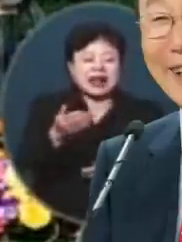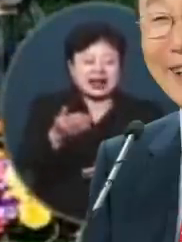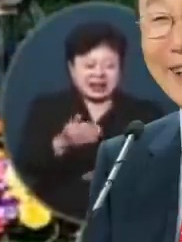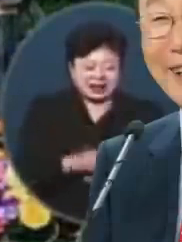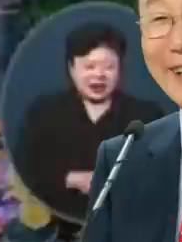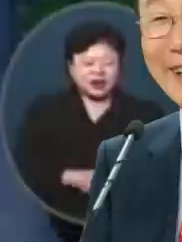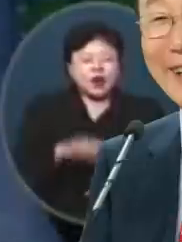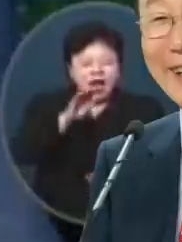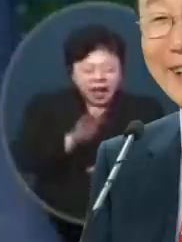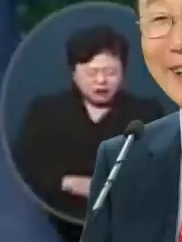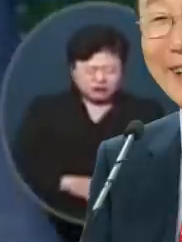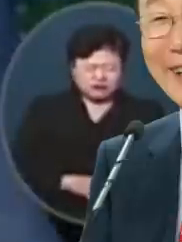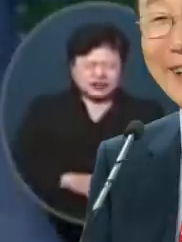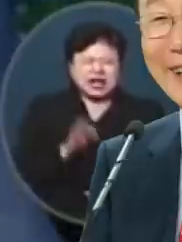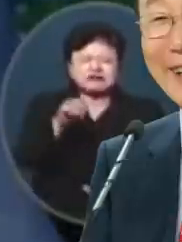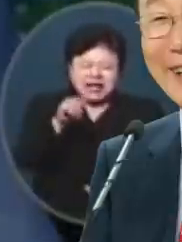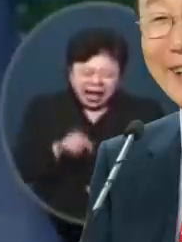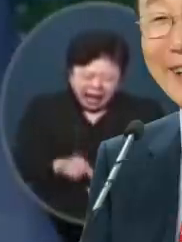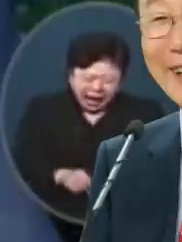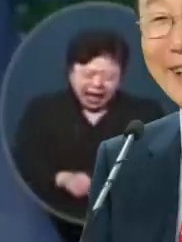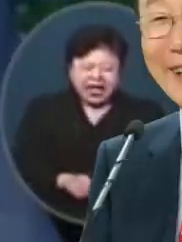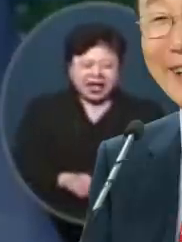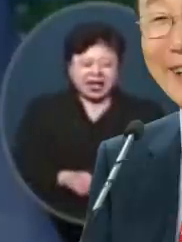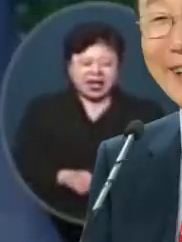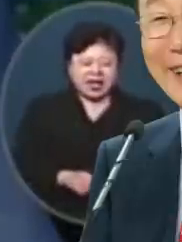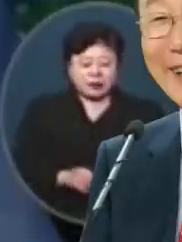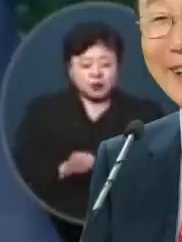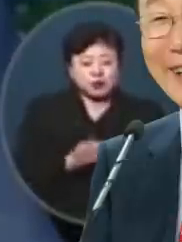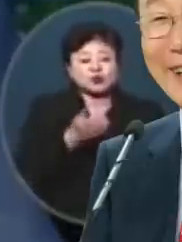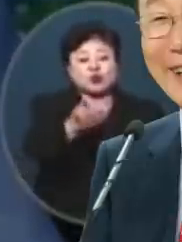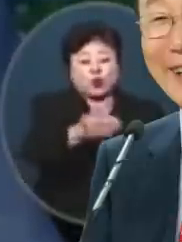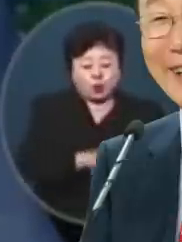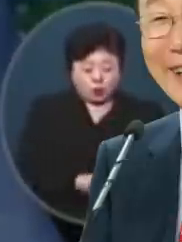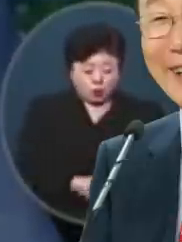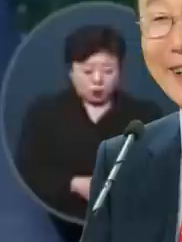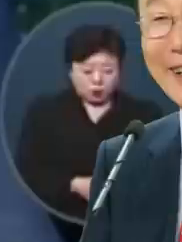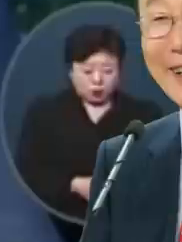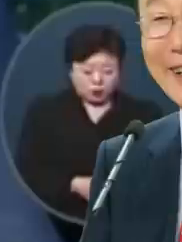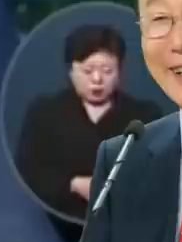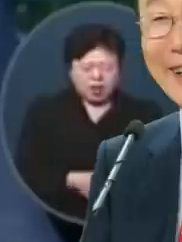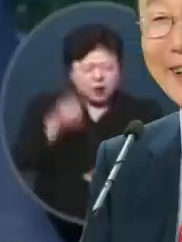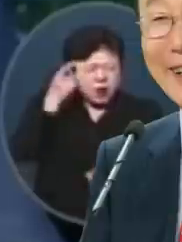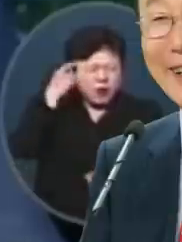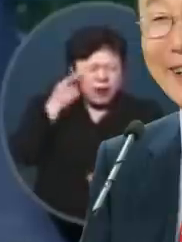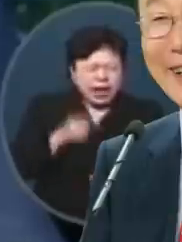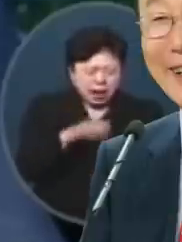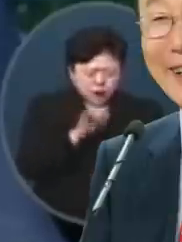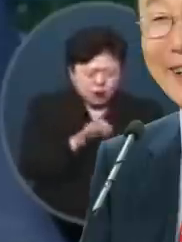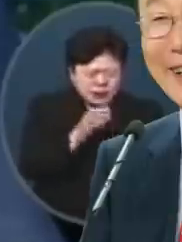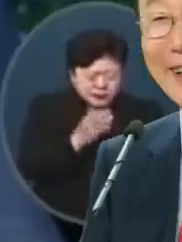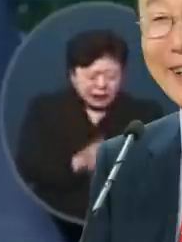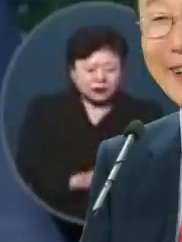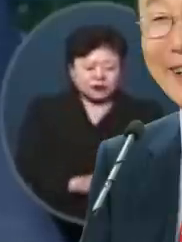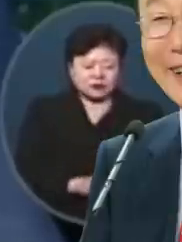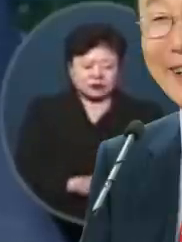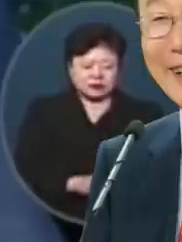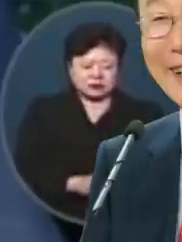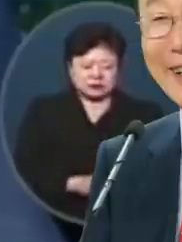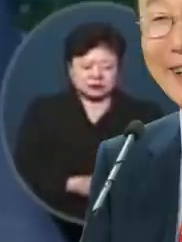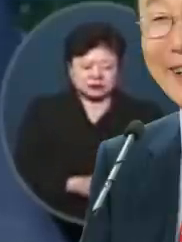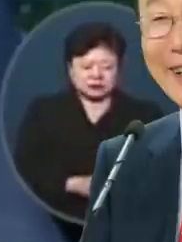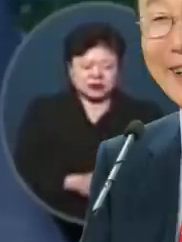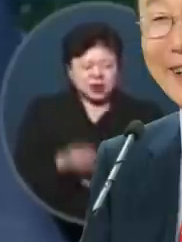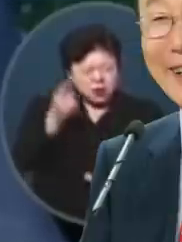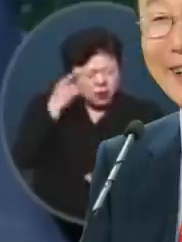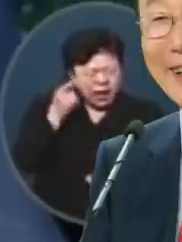사람들은 인정을 받을 때 위로를 받는 것입니다 뭐 그렇게 했냐 뭐 손실을 많이